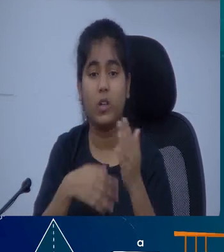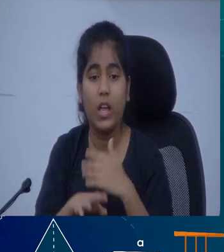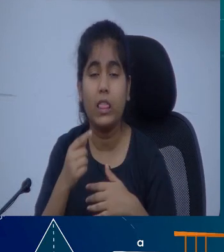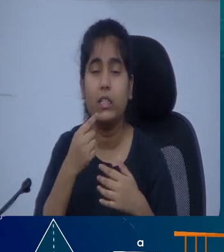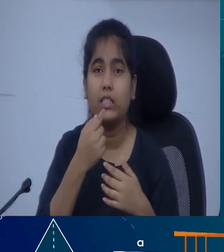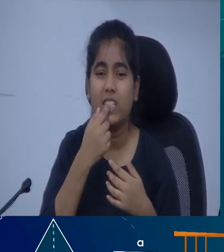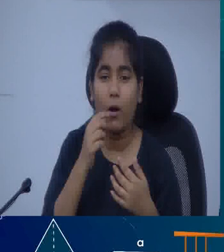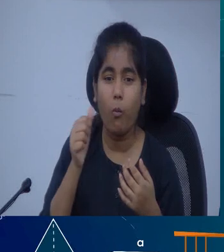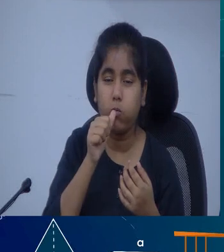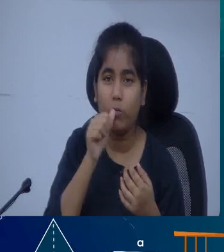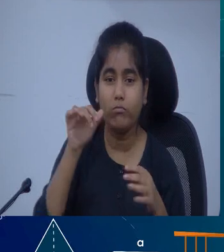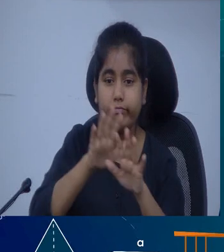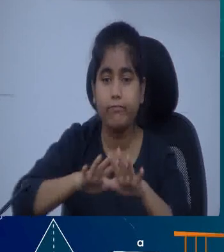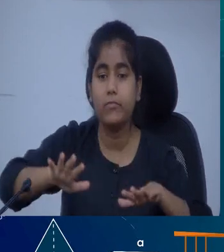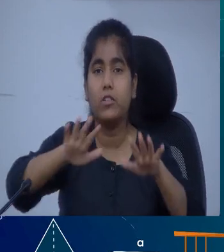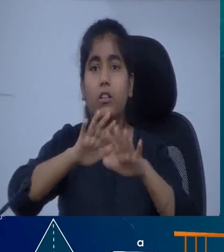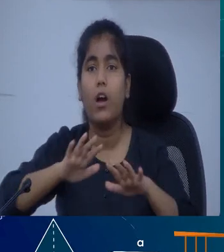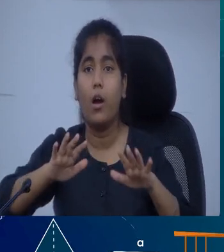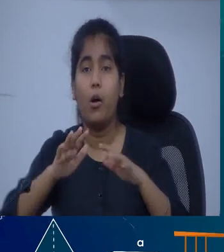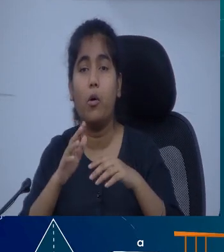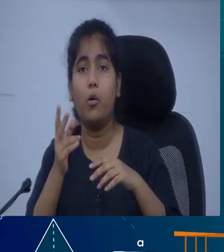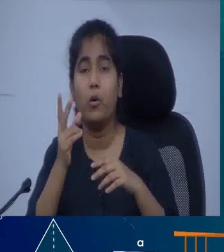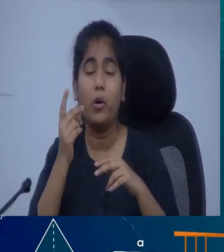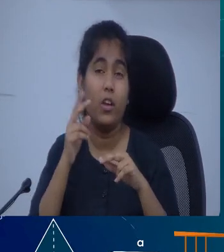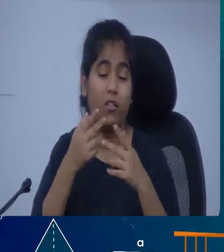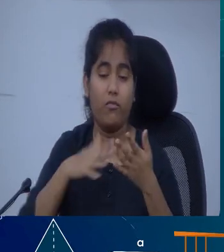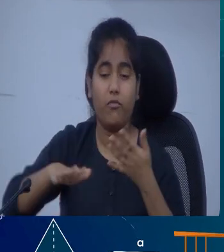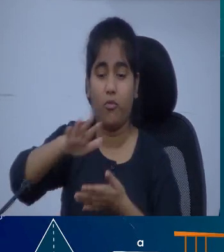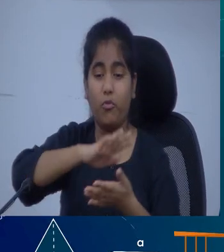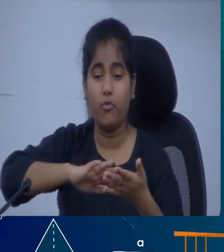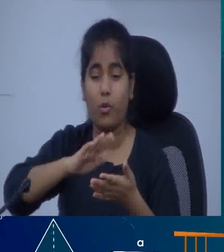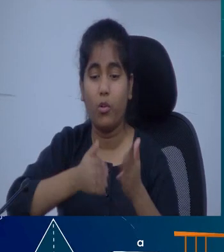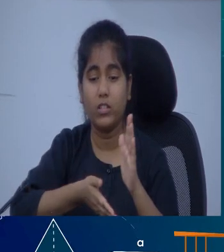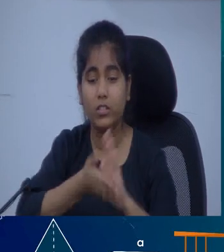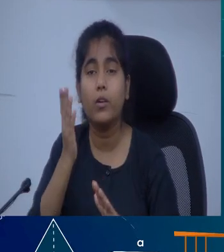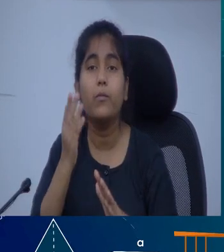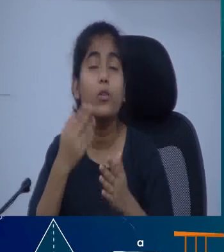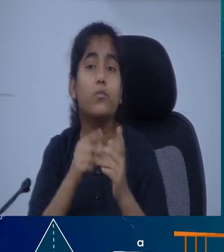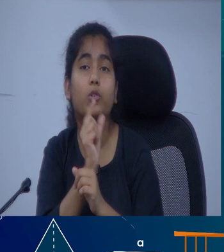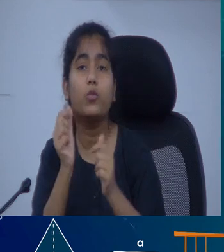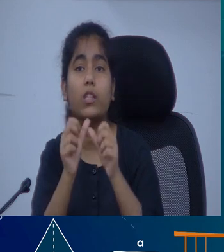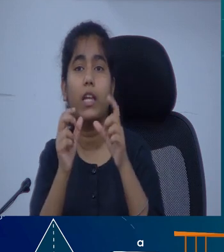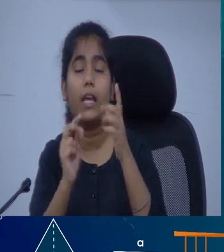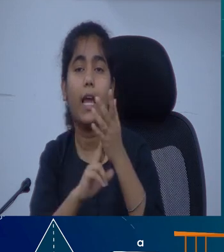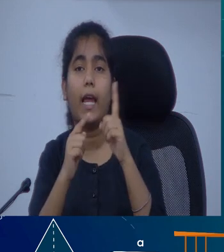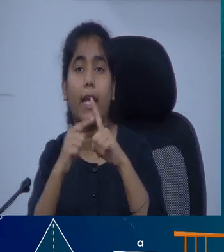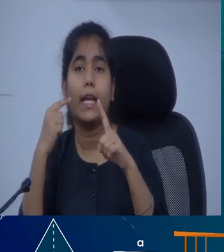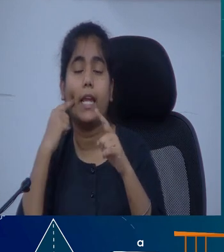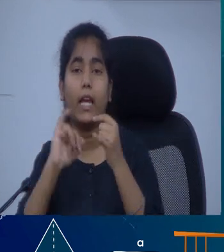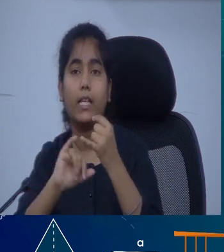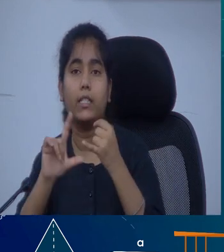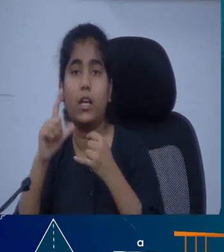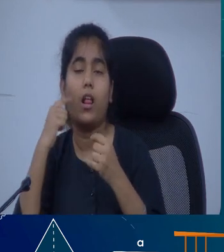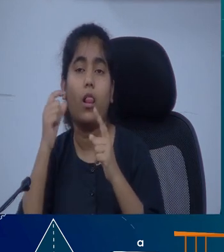गए और बहुत ही स्लिपरी टाइल्स हैं तब भी आपको उसके अंदर में दिक्कत होगी, या उसके अंदर में वो गीला होगा और गिरने का डर रहेगा अगर आपकी